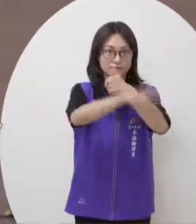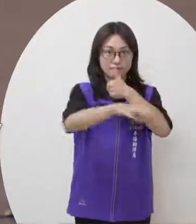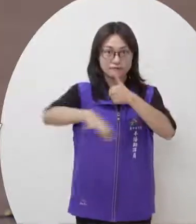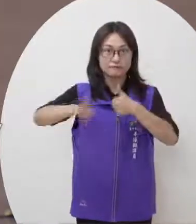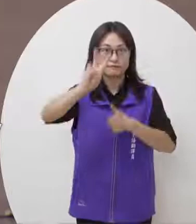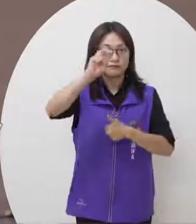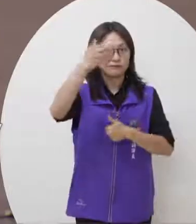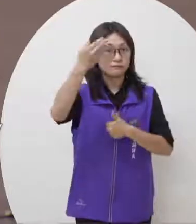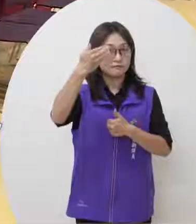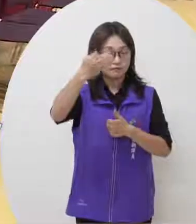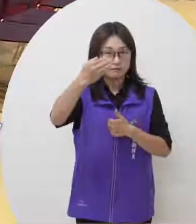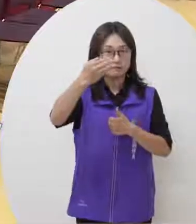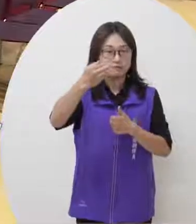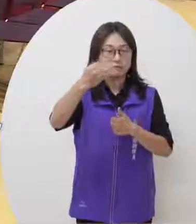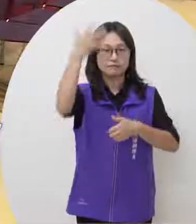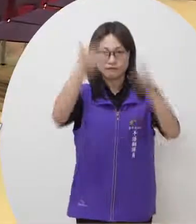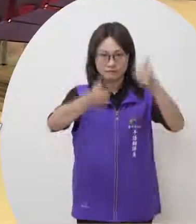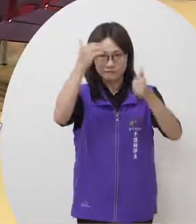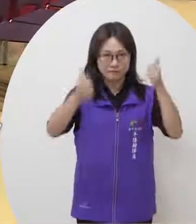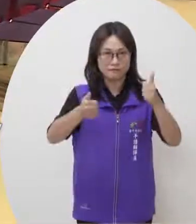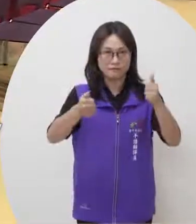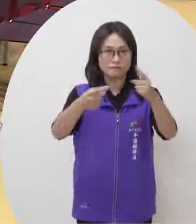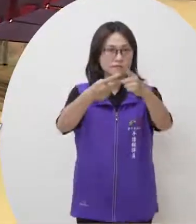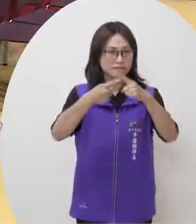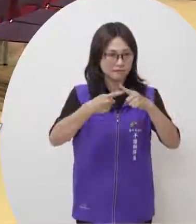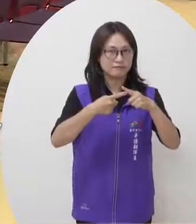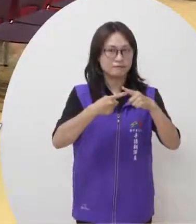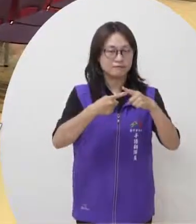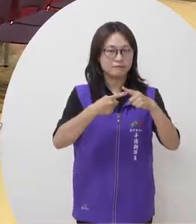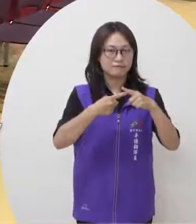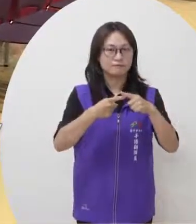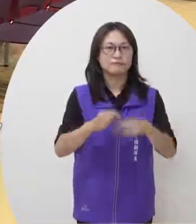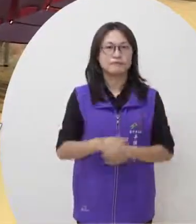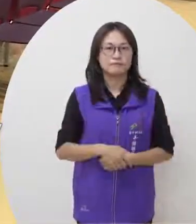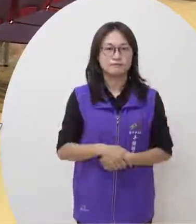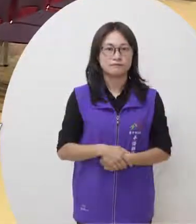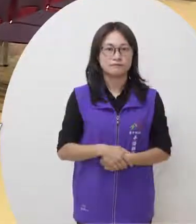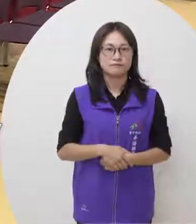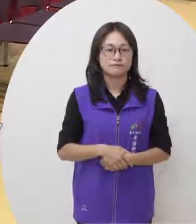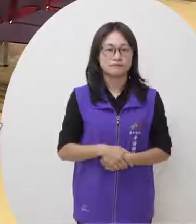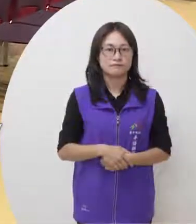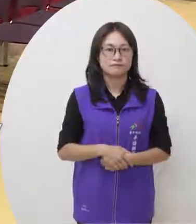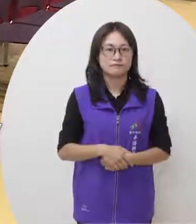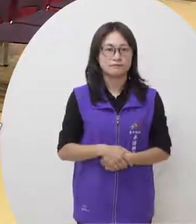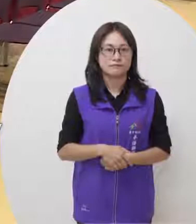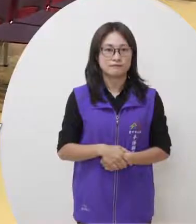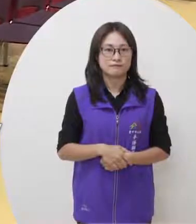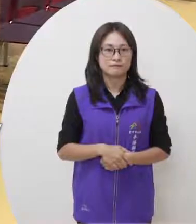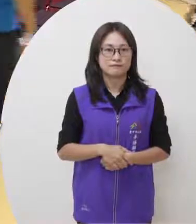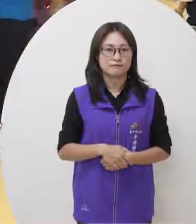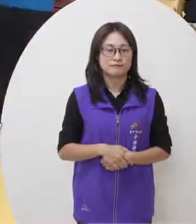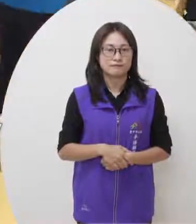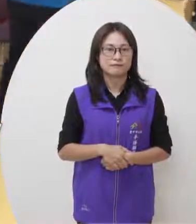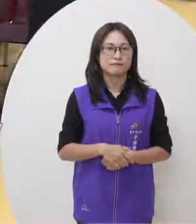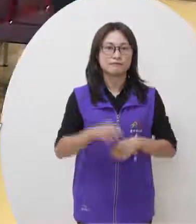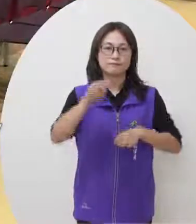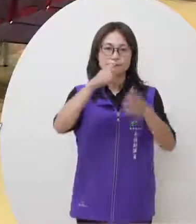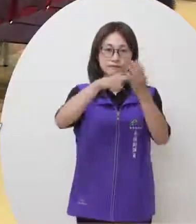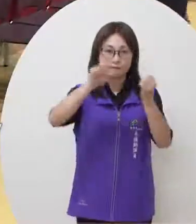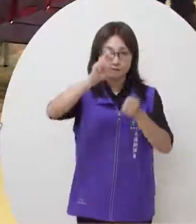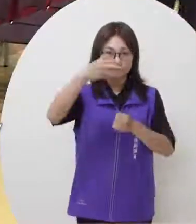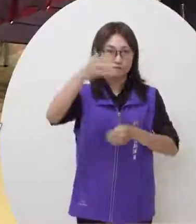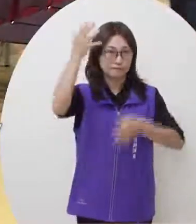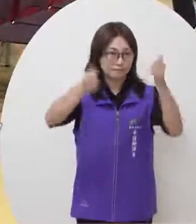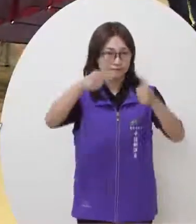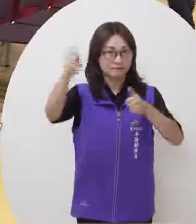的首长，因为咱台中市一共有29个局处会哈，所以29个局处会的首长参加。另